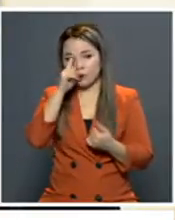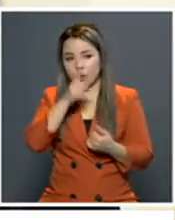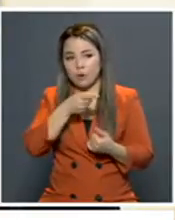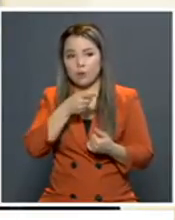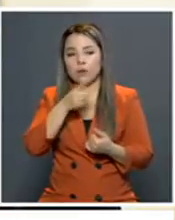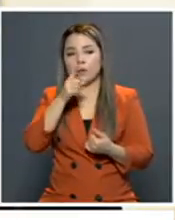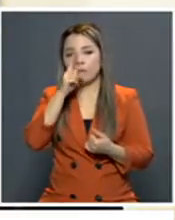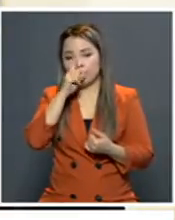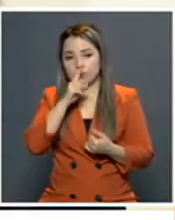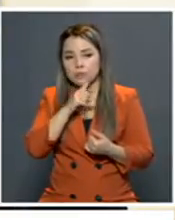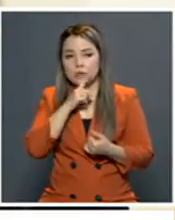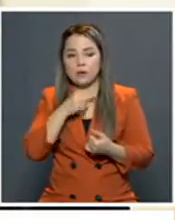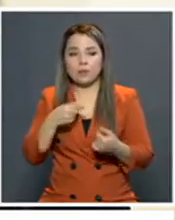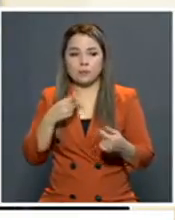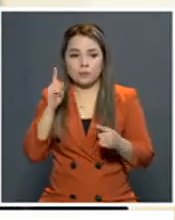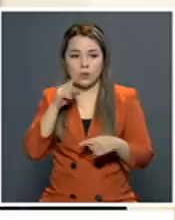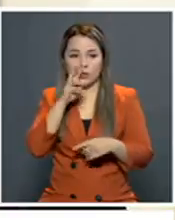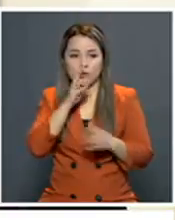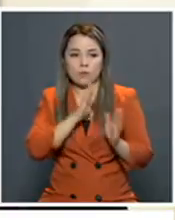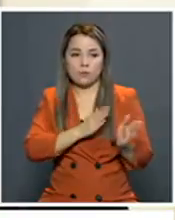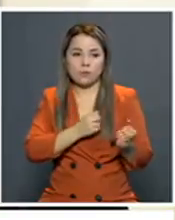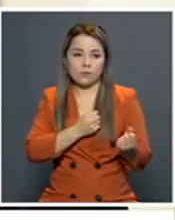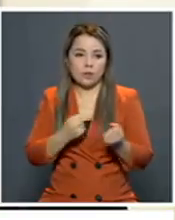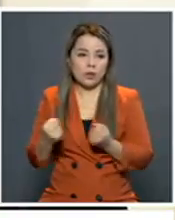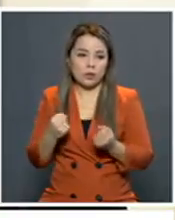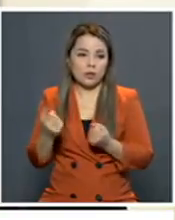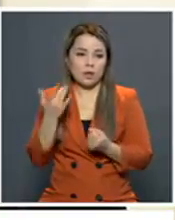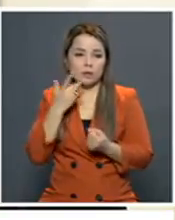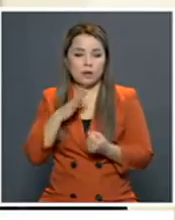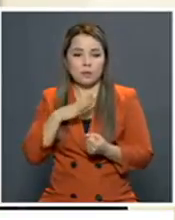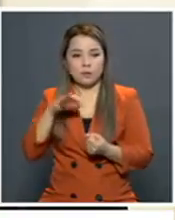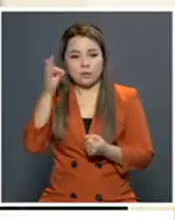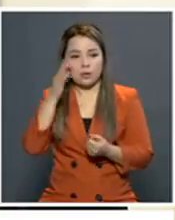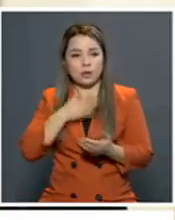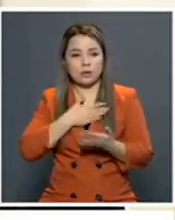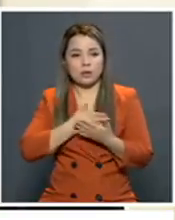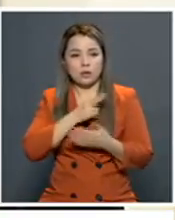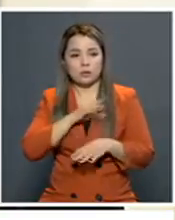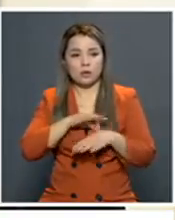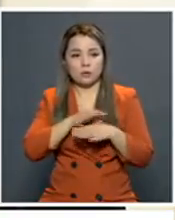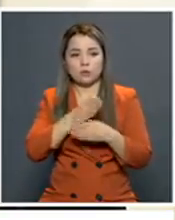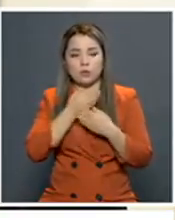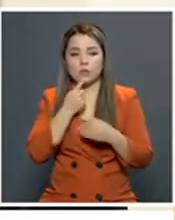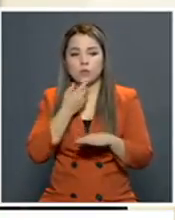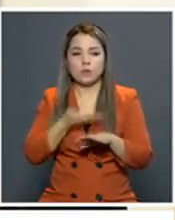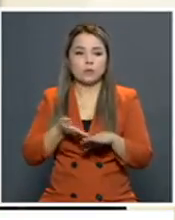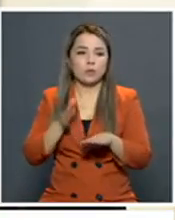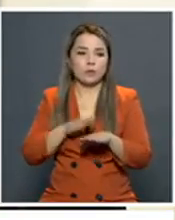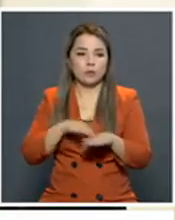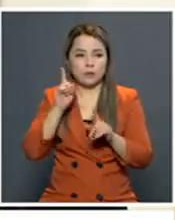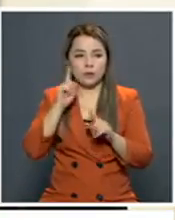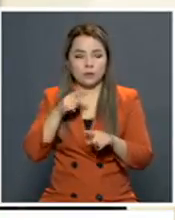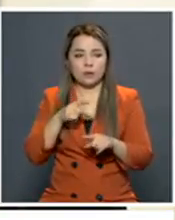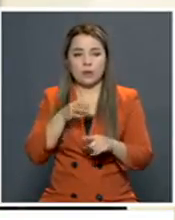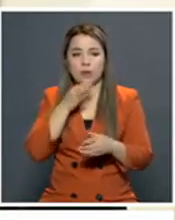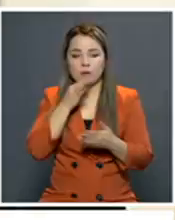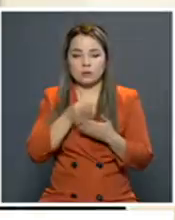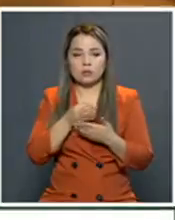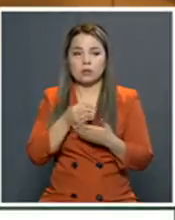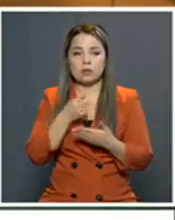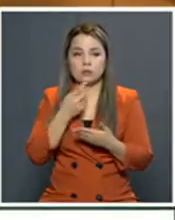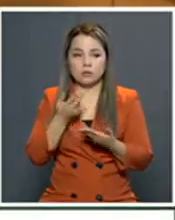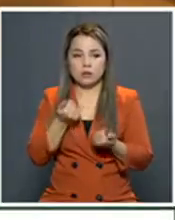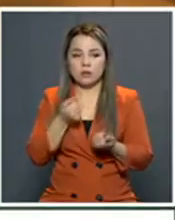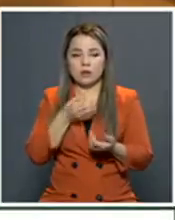жала қалмады. Енді жала қалмаған қызметкер жұмысты ынталанып істей ме? Біраз қиындық түйгенін мен басымызға түскенін жасырмаймын, айтамын